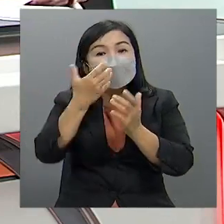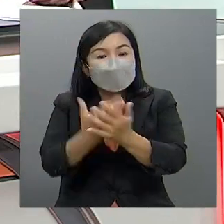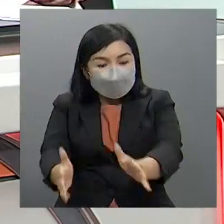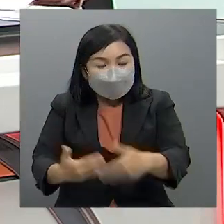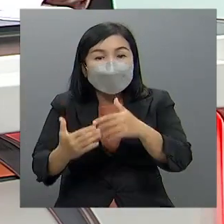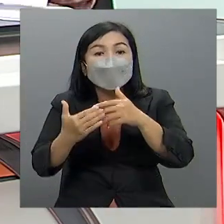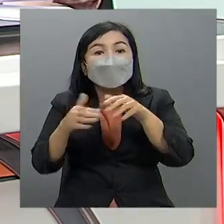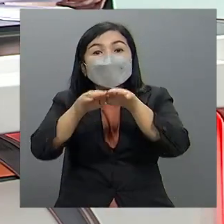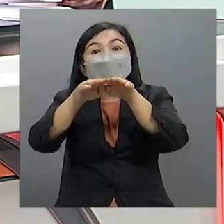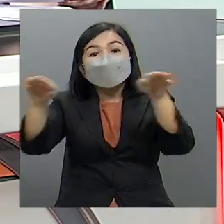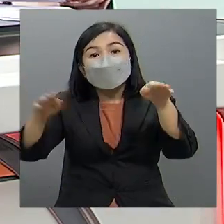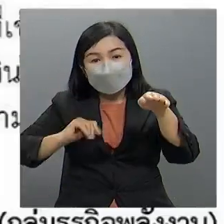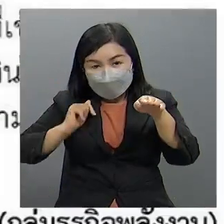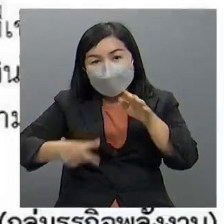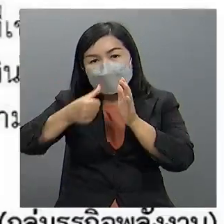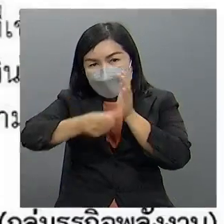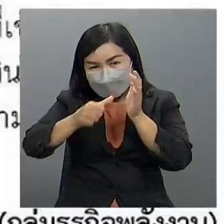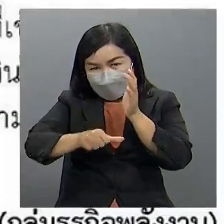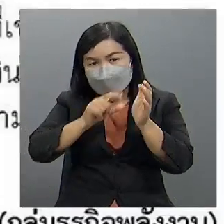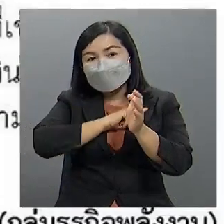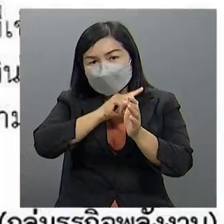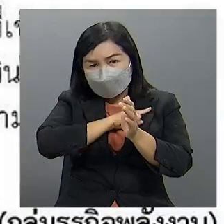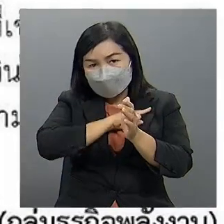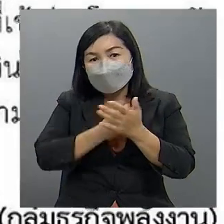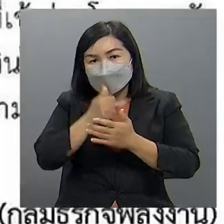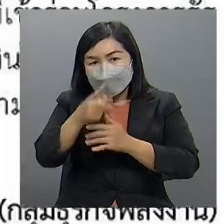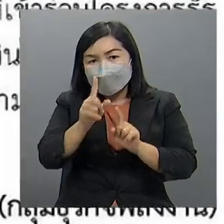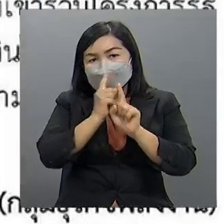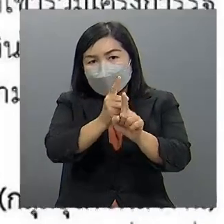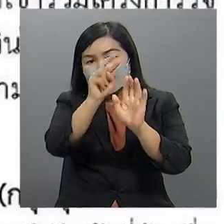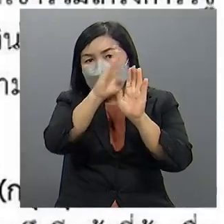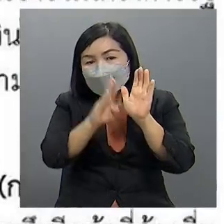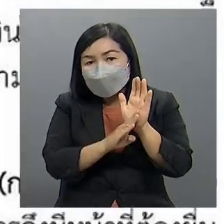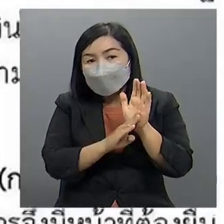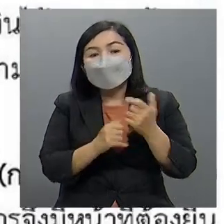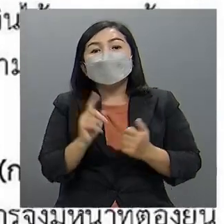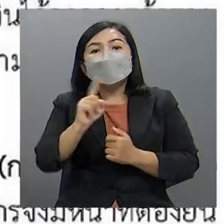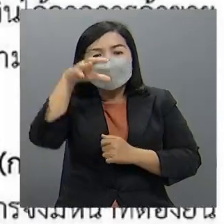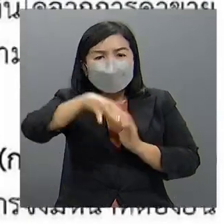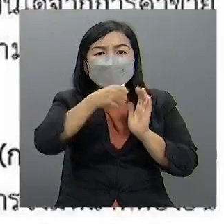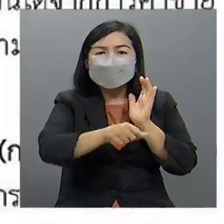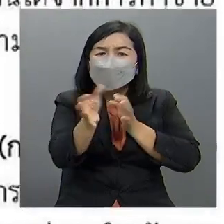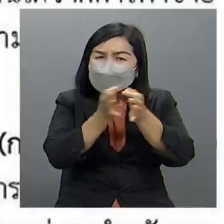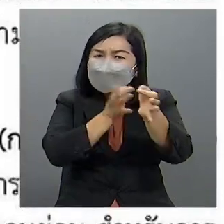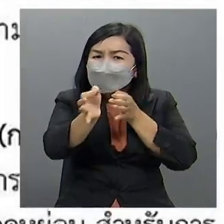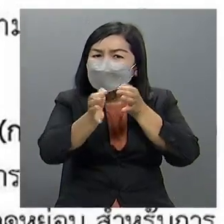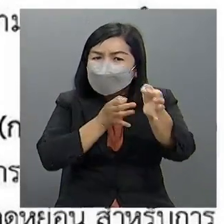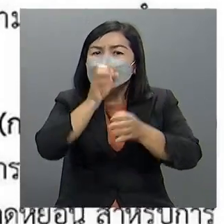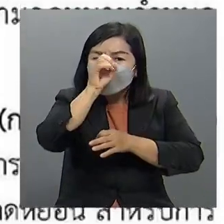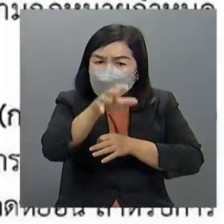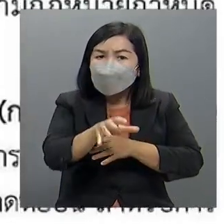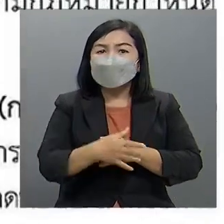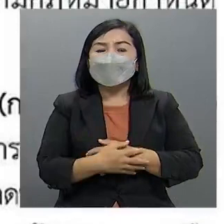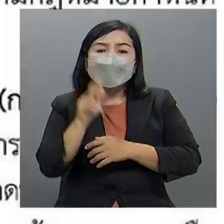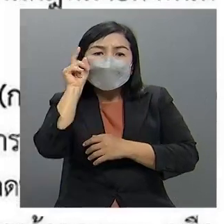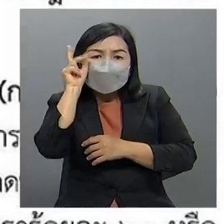ายภาษีนั่นเองค่ะเป็นคำชี้แจงที่ทางเพจสรรพากรก็ออกมาชี้แจงด้วยนะคะหลังจากที่มีข่าวบอกว่ามี